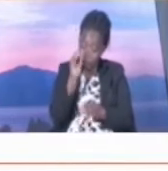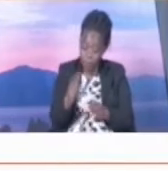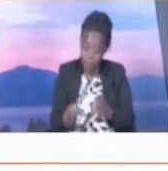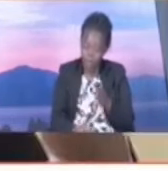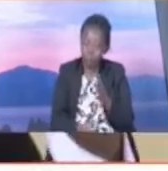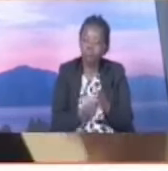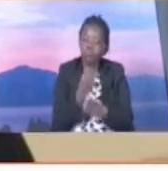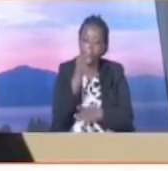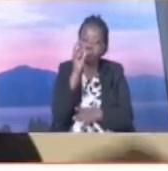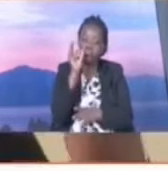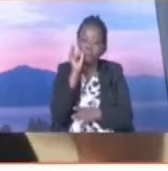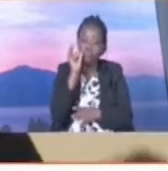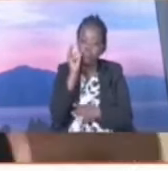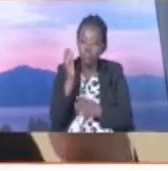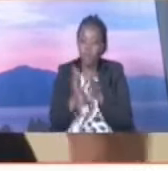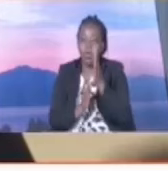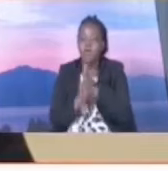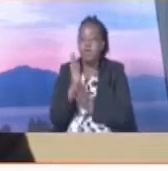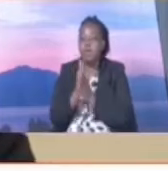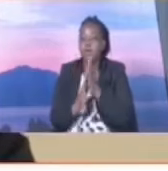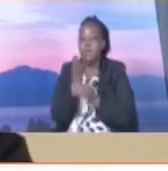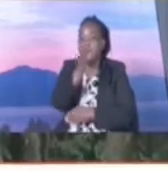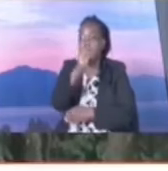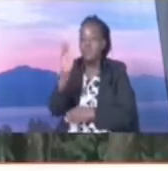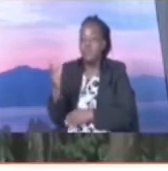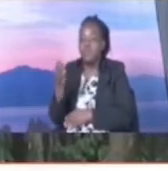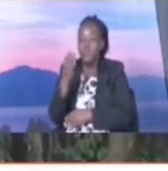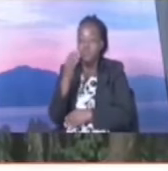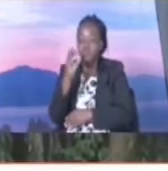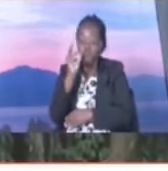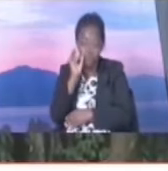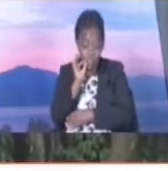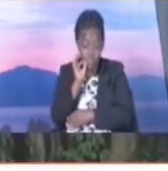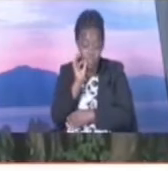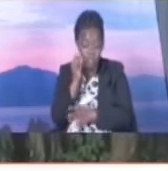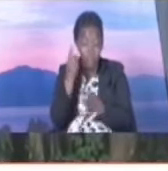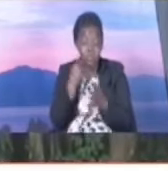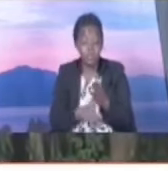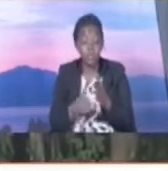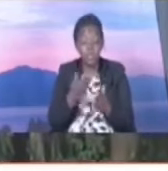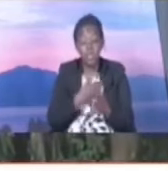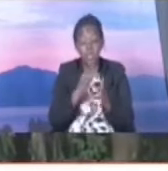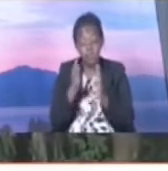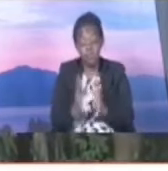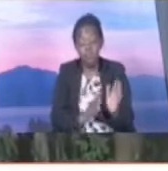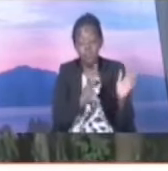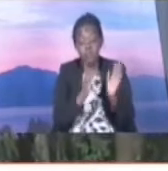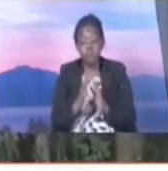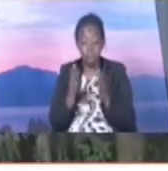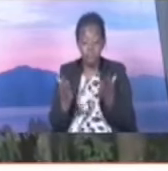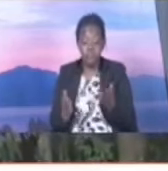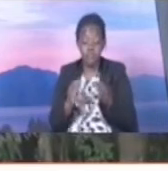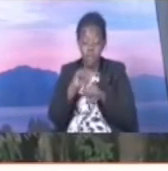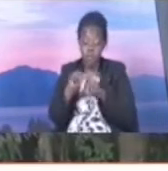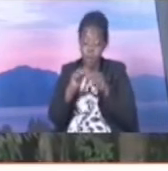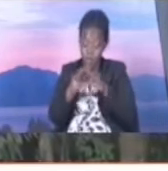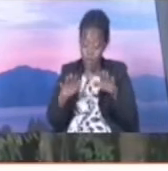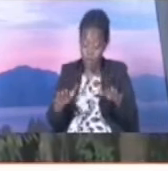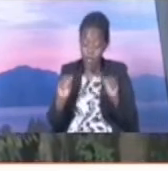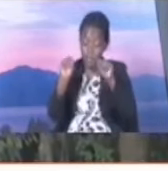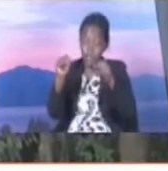kw'emmwanyi tujjumbire emiti egy'ebibala. Ategeeza nti abinika balina pulaani ekolaganize ku ttaka ly'emmingo basobole okufuna